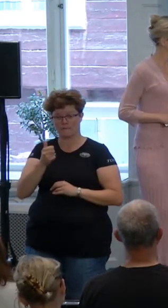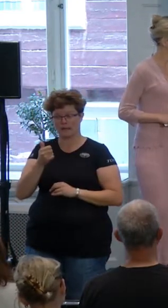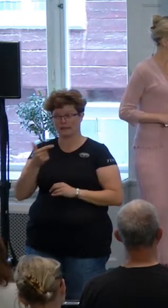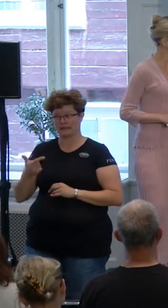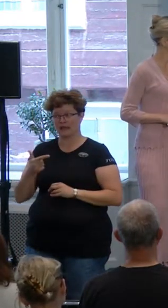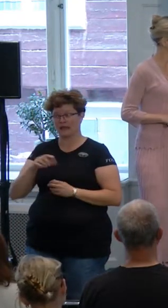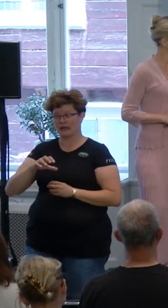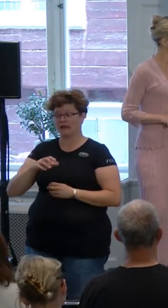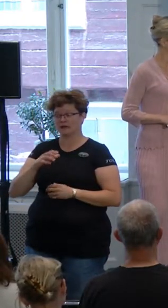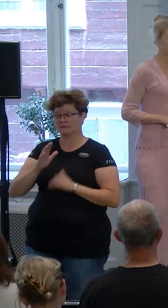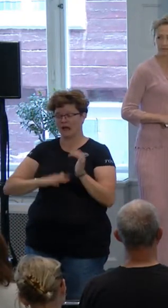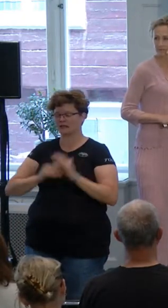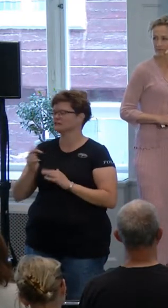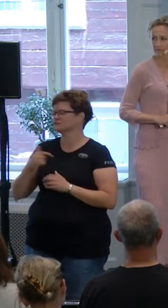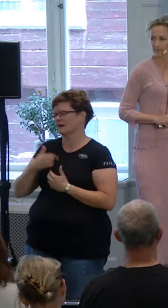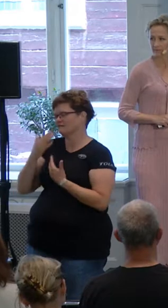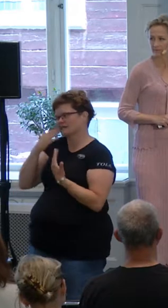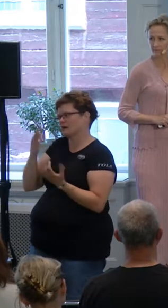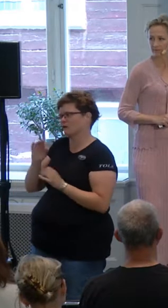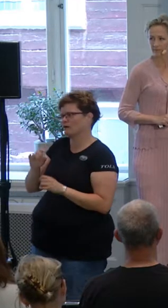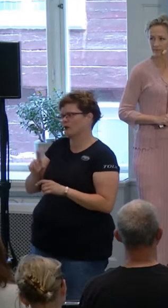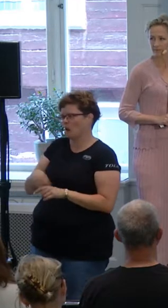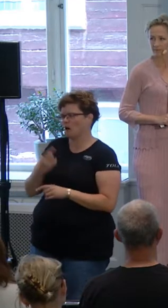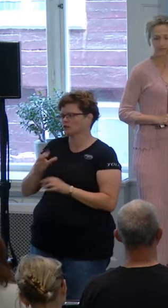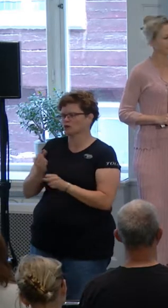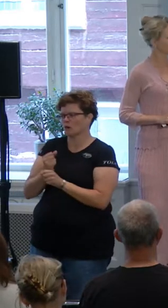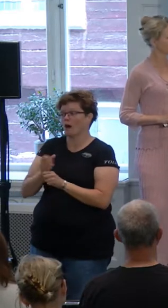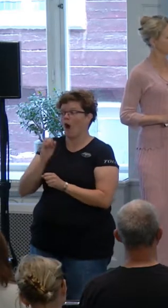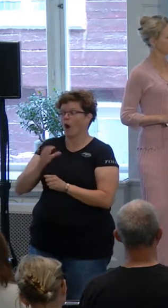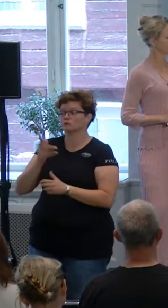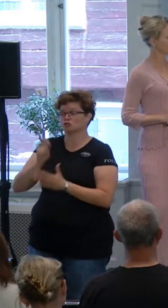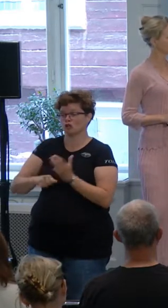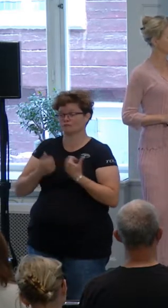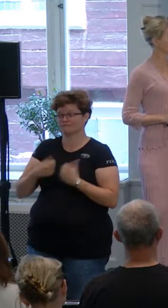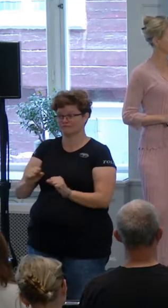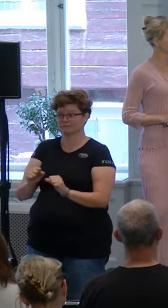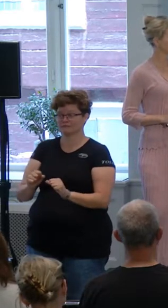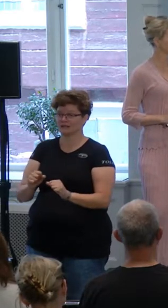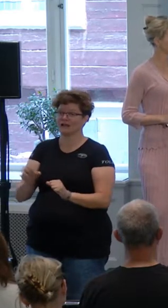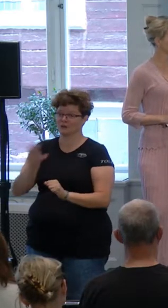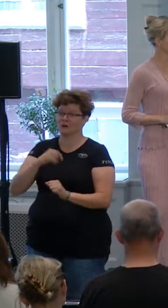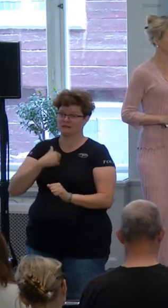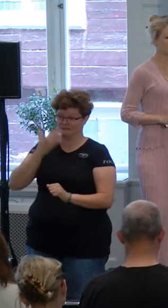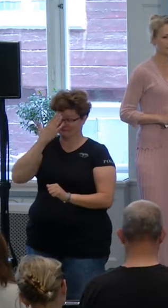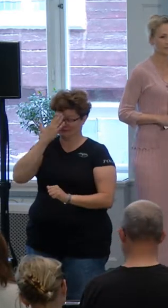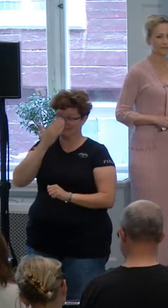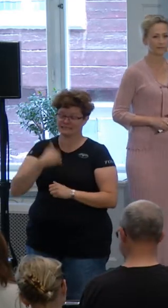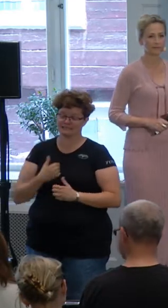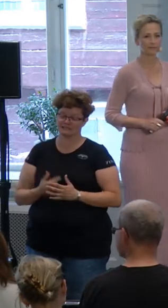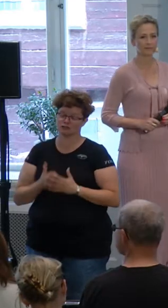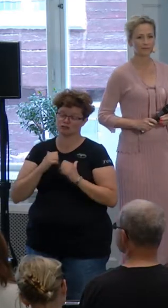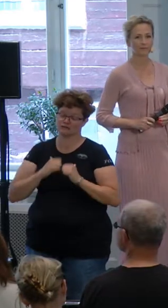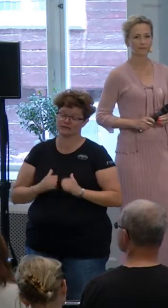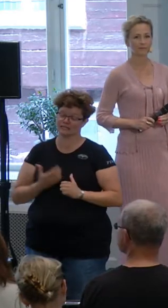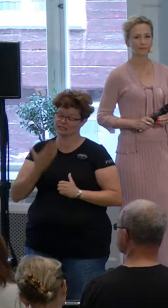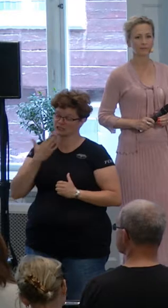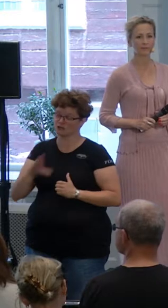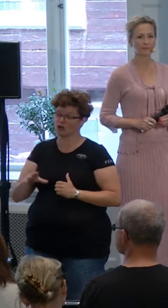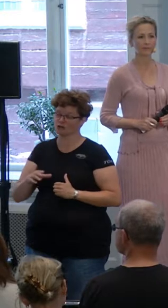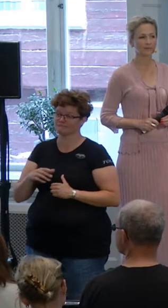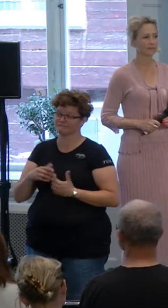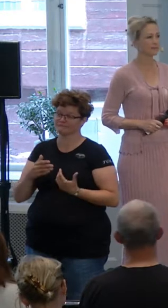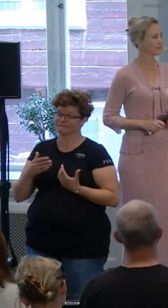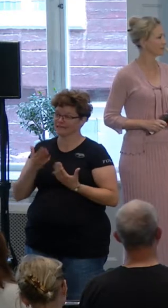regi? Jag vet inte hur långt man har kommit. Och hade det varit igång skarpt så hade jag ju vetat det. Så tyvärr blev jag svaret